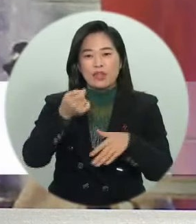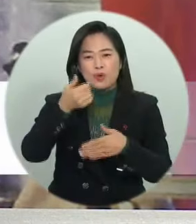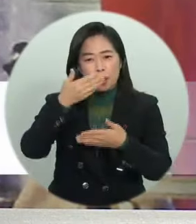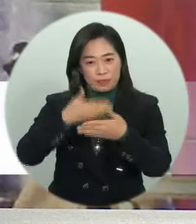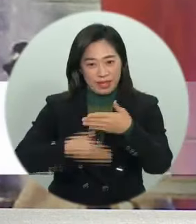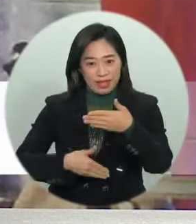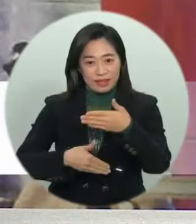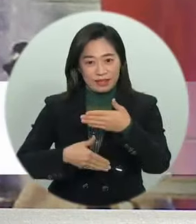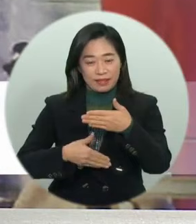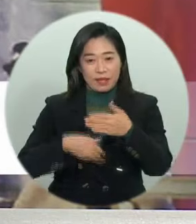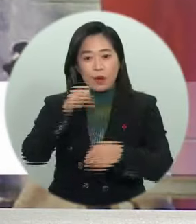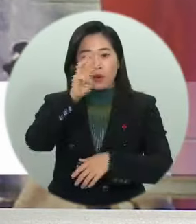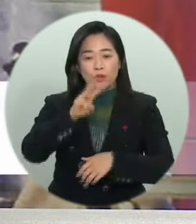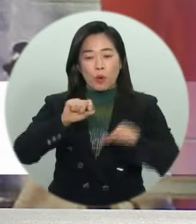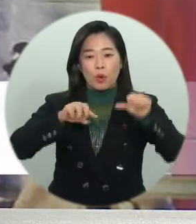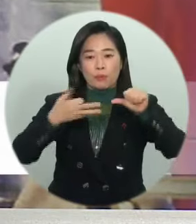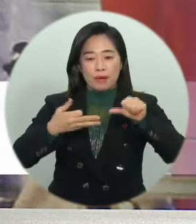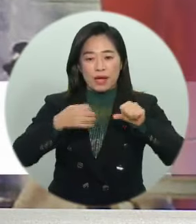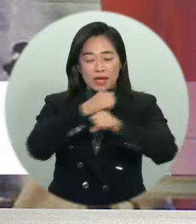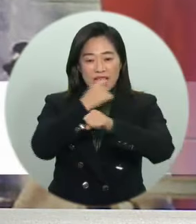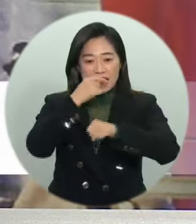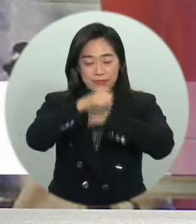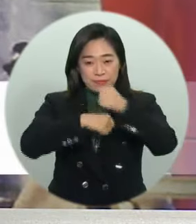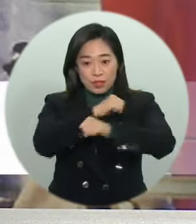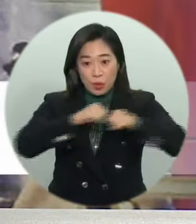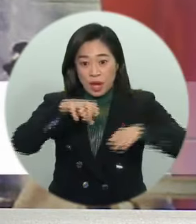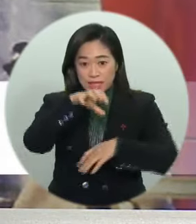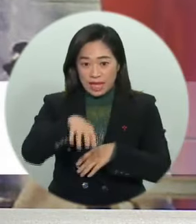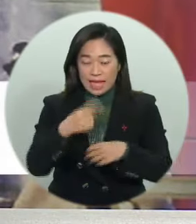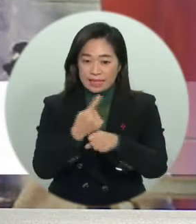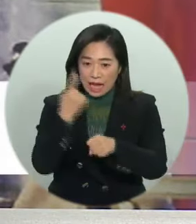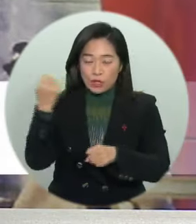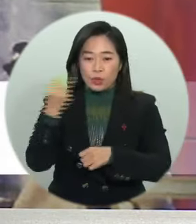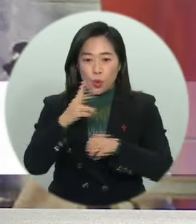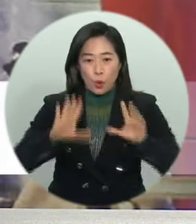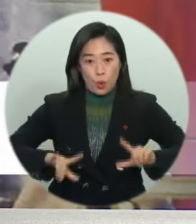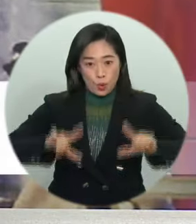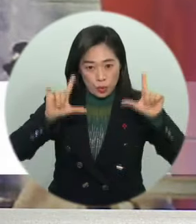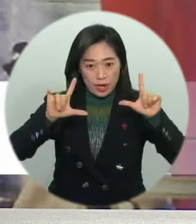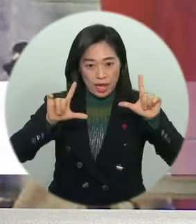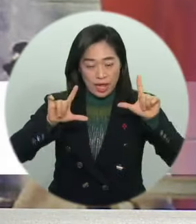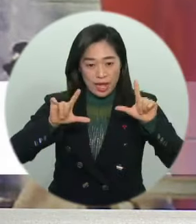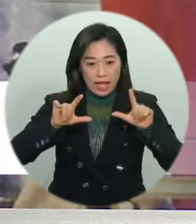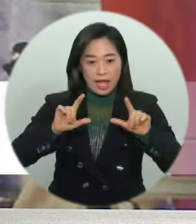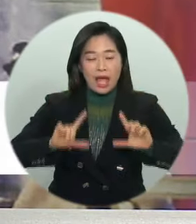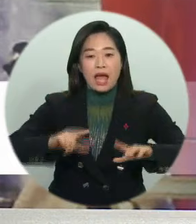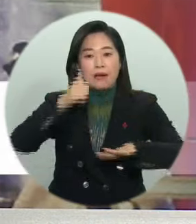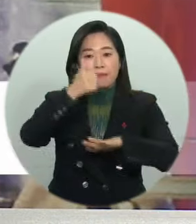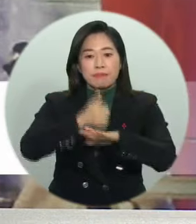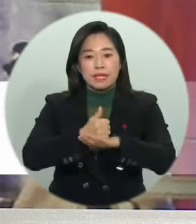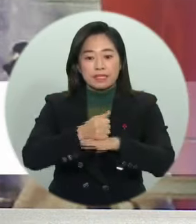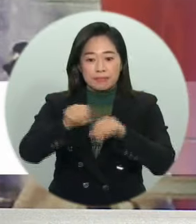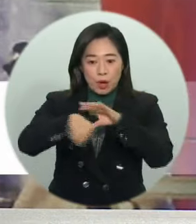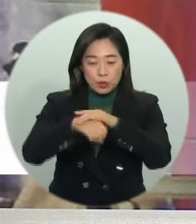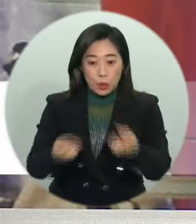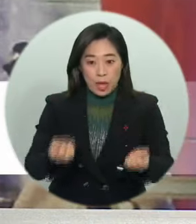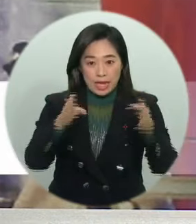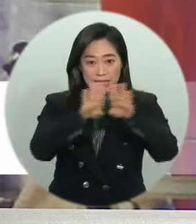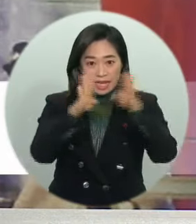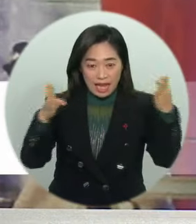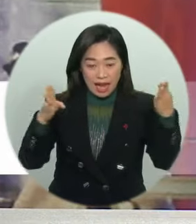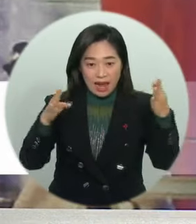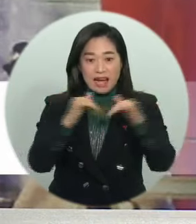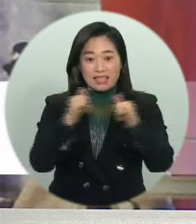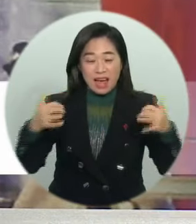않았습니다. 광주 5.18 민주광장에서는 지난해에 이어 올해에도 재하애종 행사가 열립니다. 벌써부터